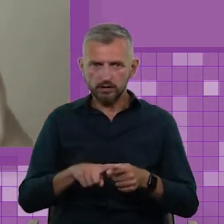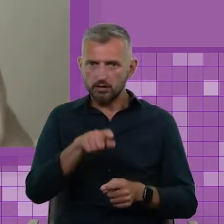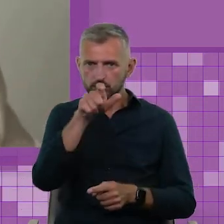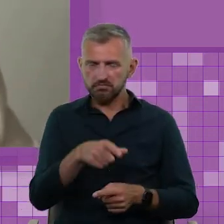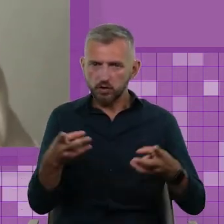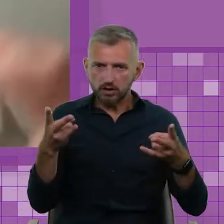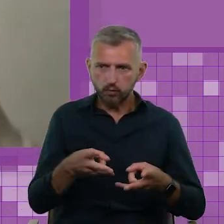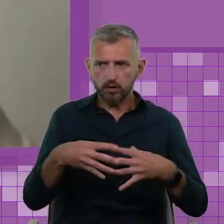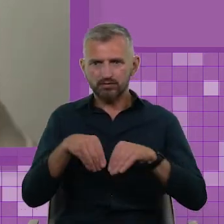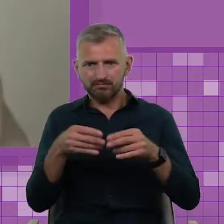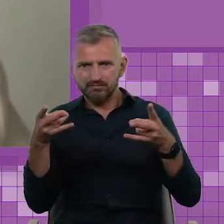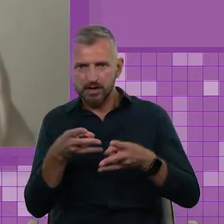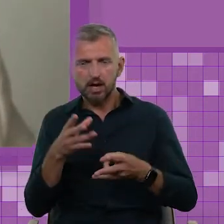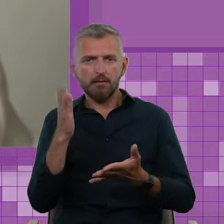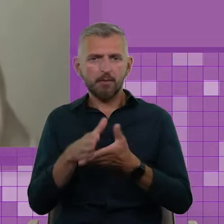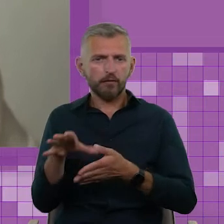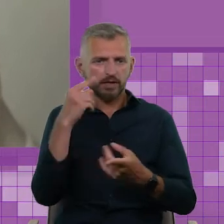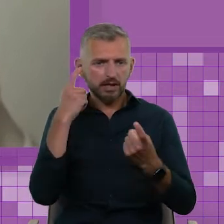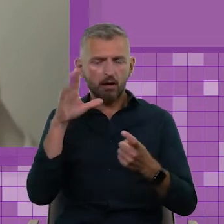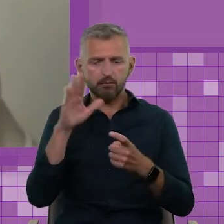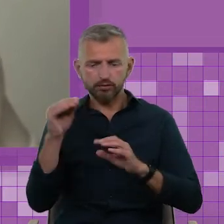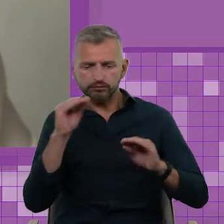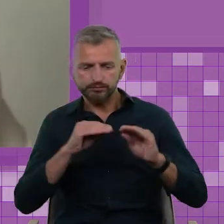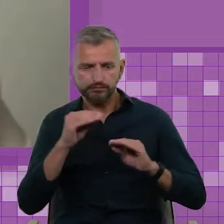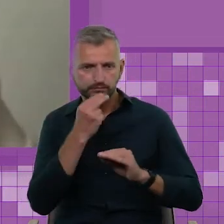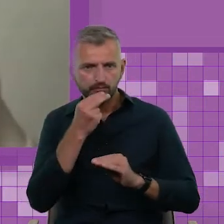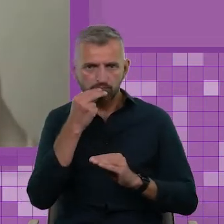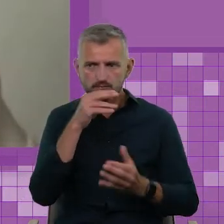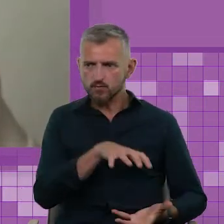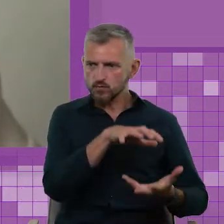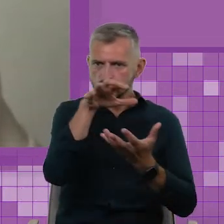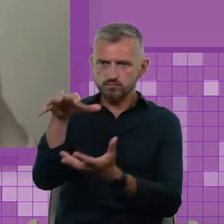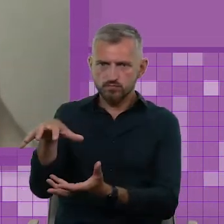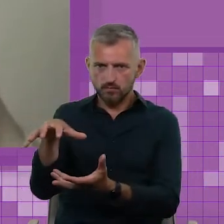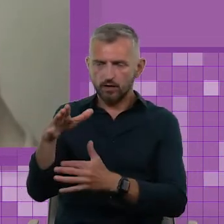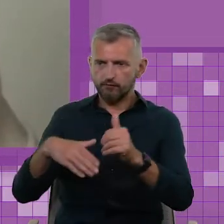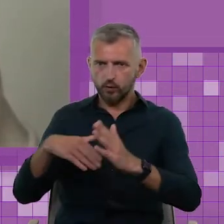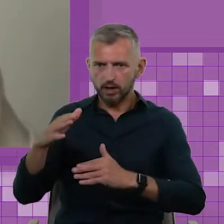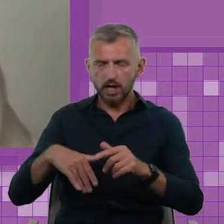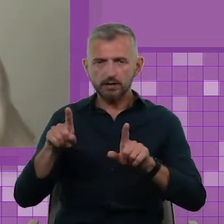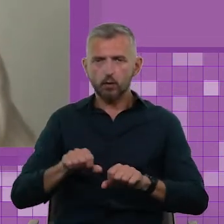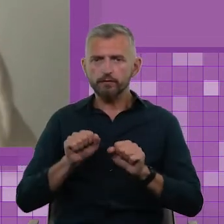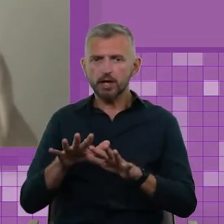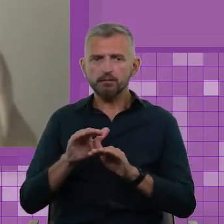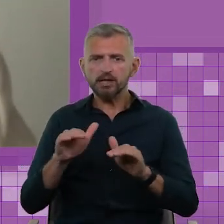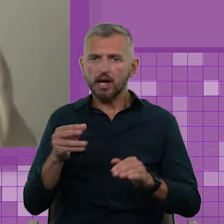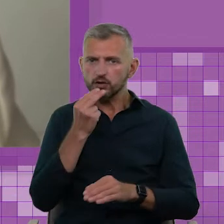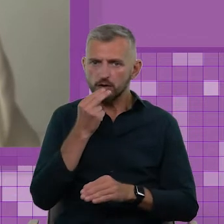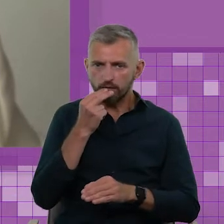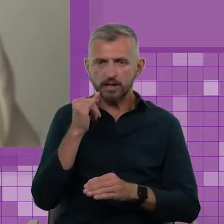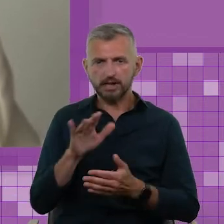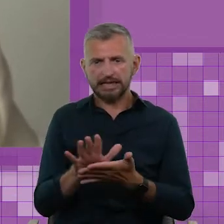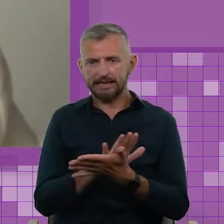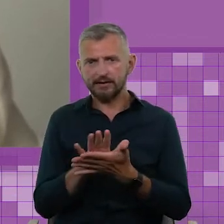потребує, вони мають всі дані, потім формується продуктовий пакет і він видається відповідно обруки. Також ми віддаємо дитяче харчування і